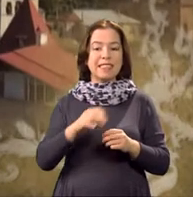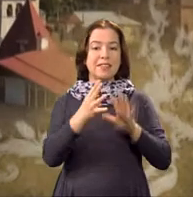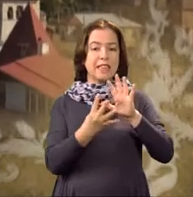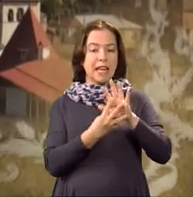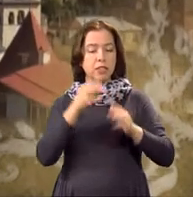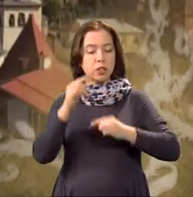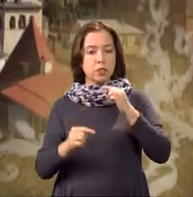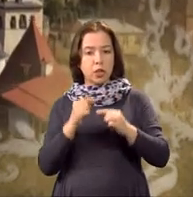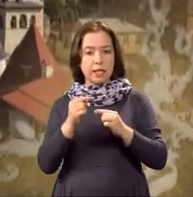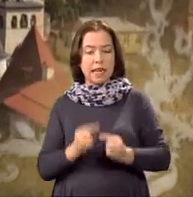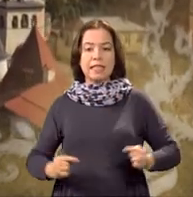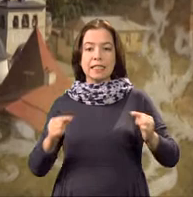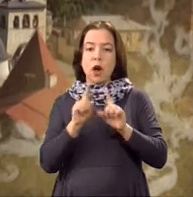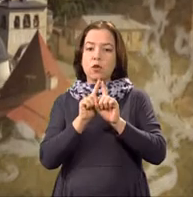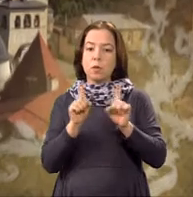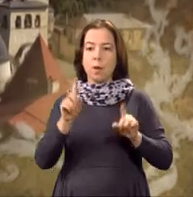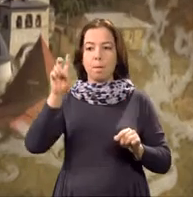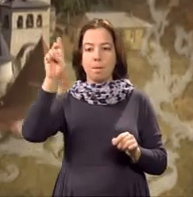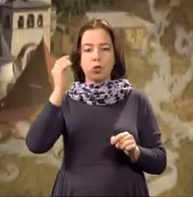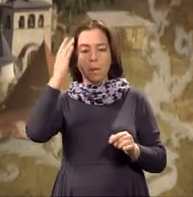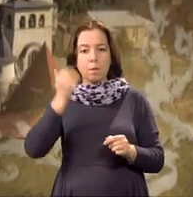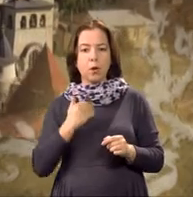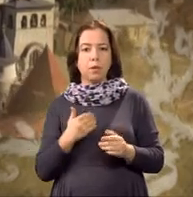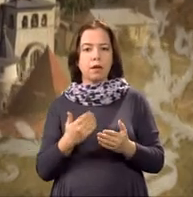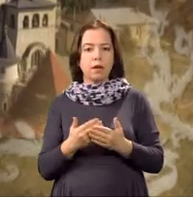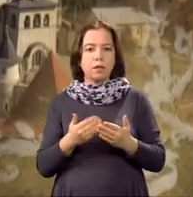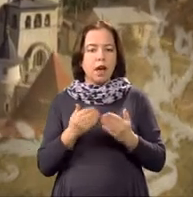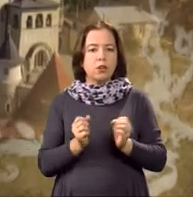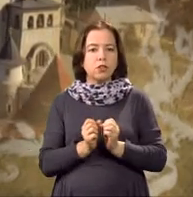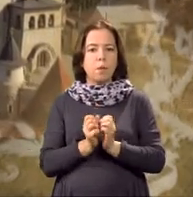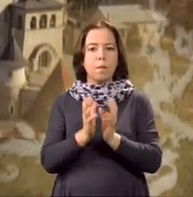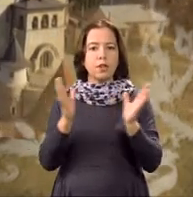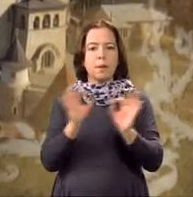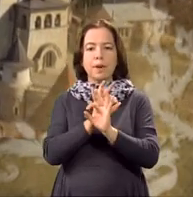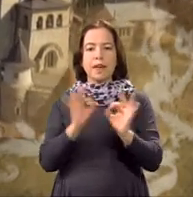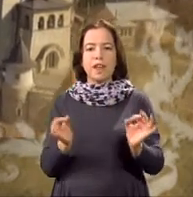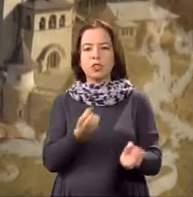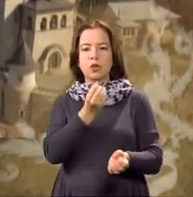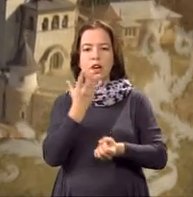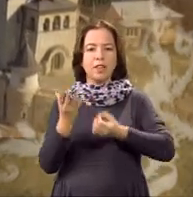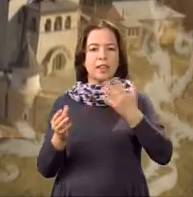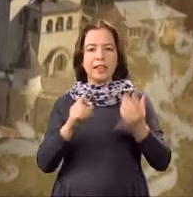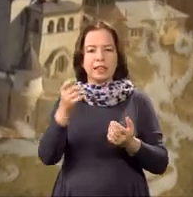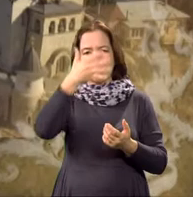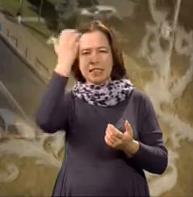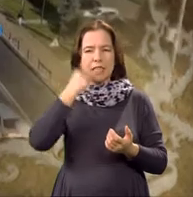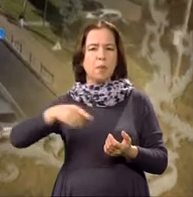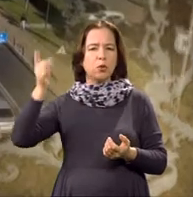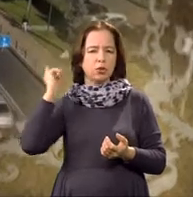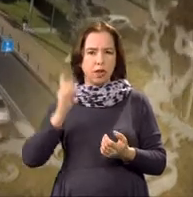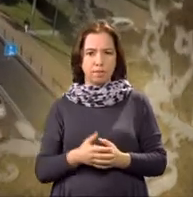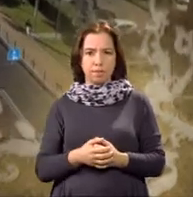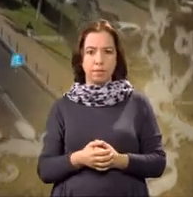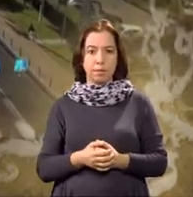за особливим божим промислом неначе проквітло прекрасною квіткою з глибин забуття.